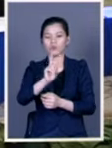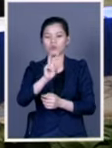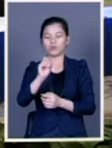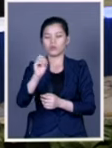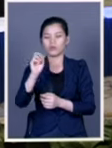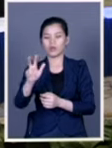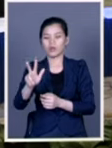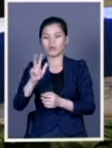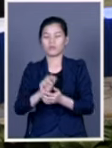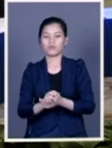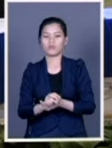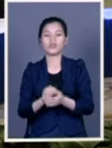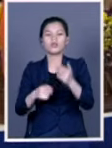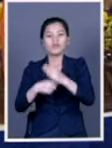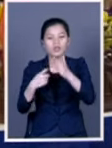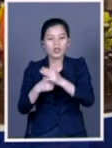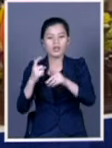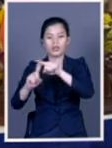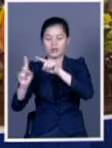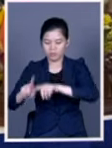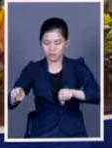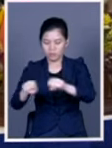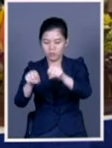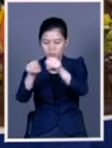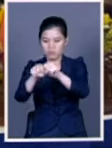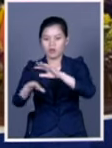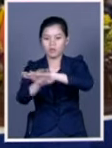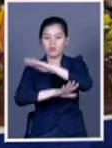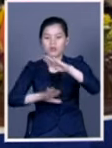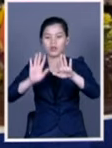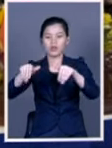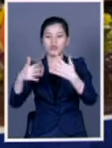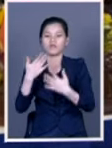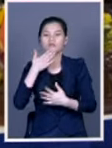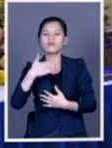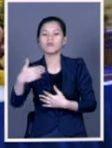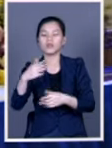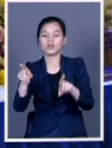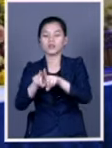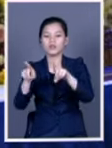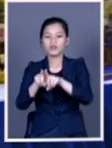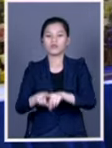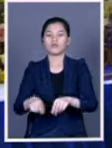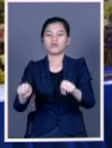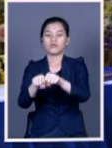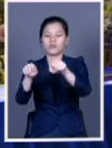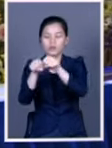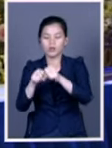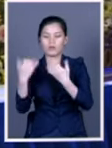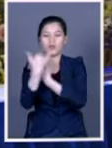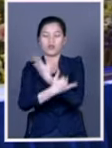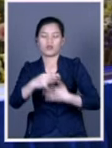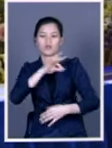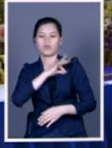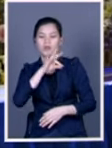ใส่การสร้างเงื่อนไขเพื่อการเชื่อมโยงอนุภาคพื้นที่มีประสิทธิภาพก็คือการเชื่อมโยงด้านเศรษฐกิจกับประเทศสมาชิกเอก